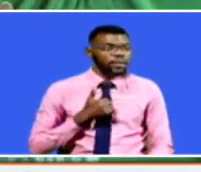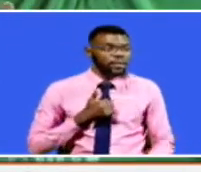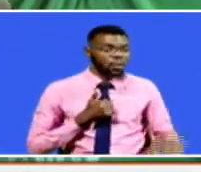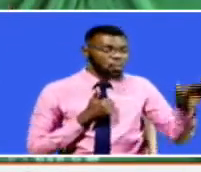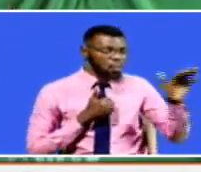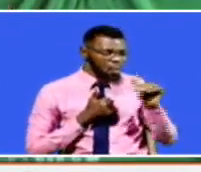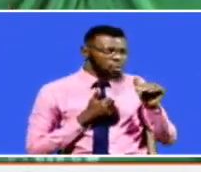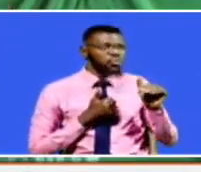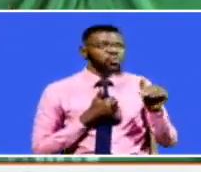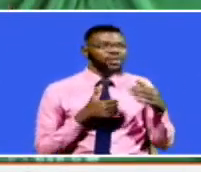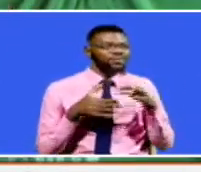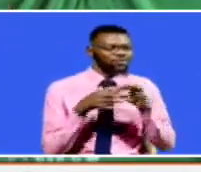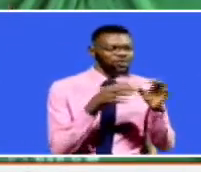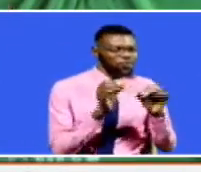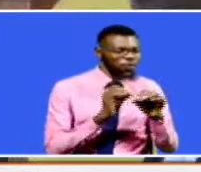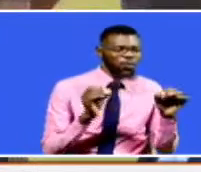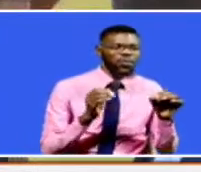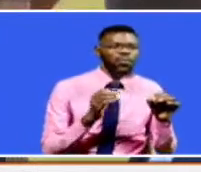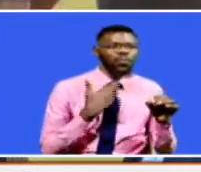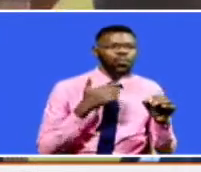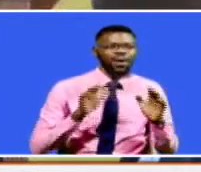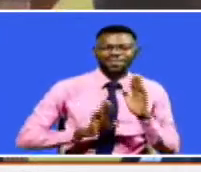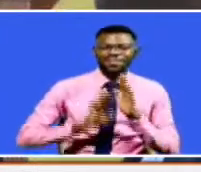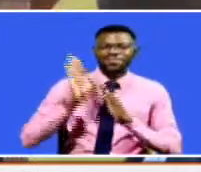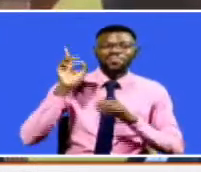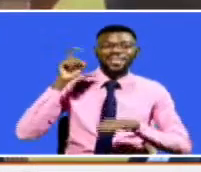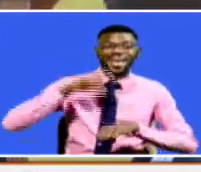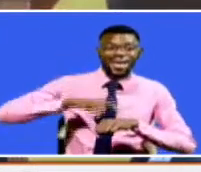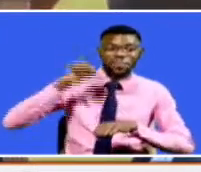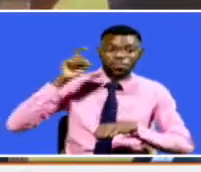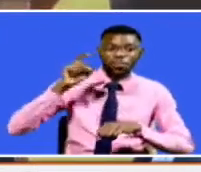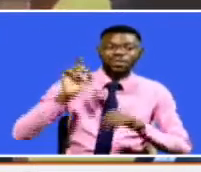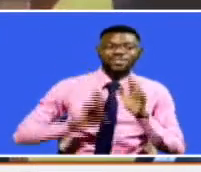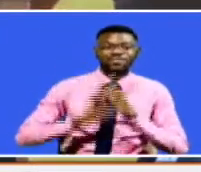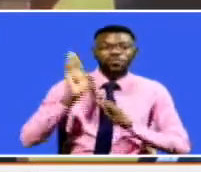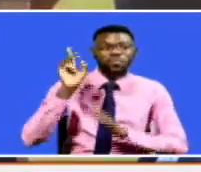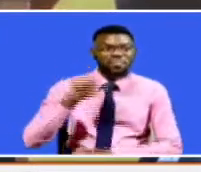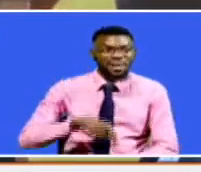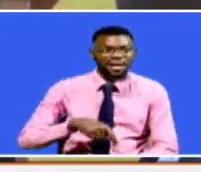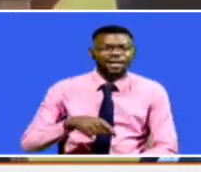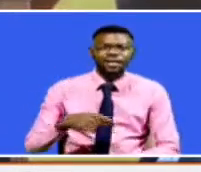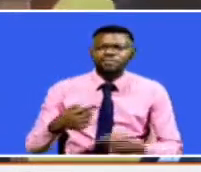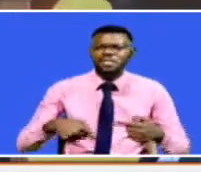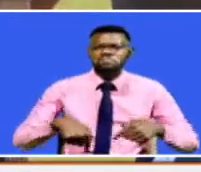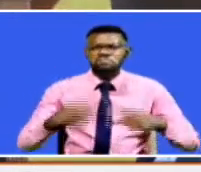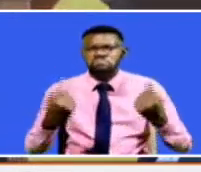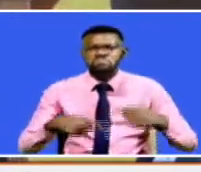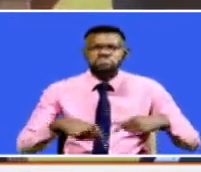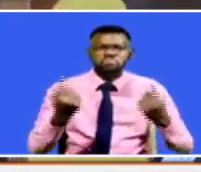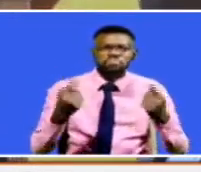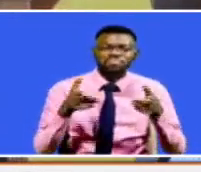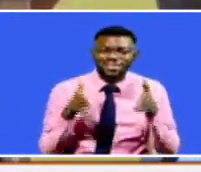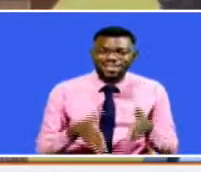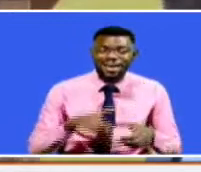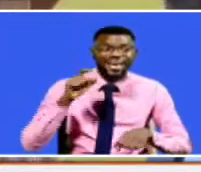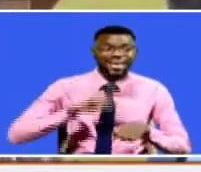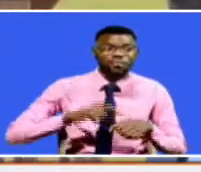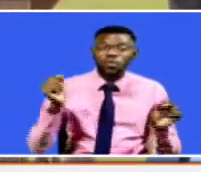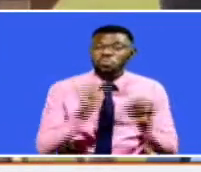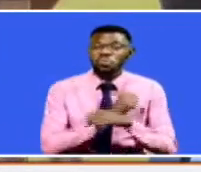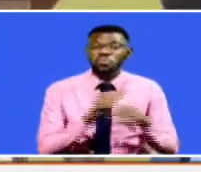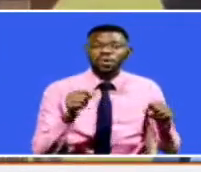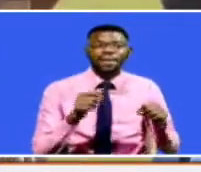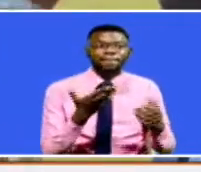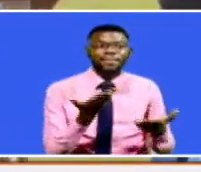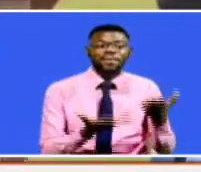nyinyi. Mkuja mambo ya maendeleo peke yake. Embu lazima isimame. Hakuna fita utasikia ikiwa imetoka hapa Embu County. Najua kunaweza